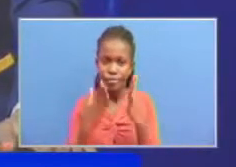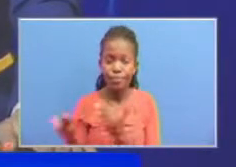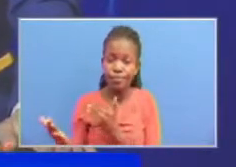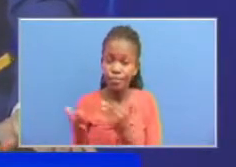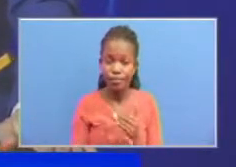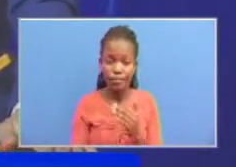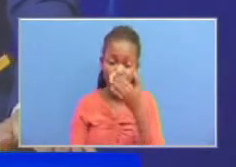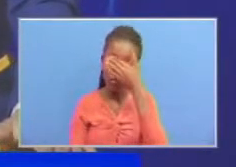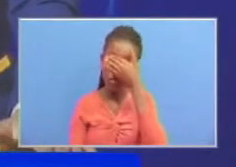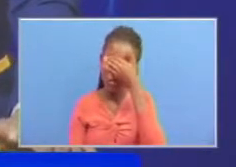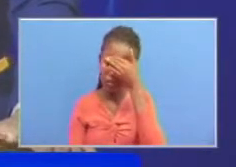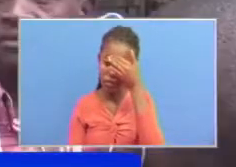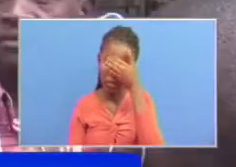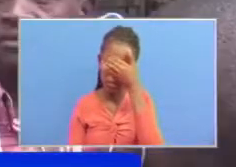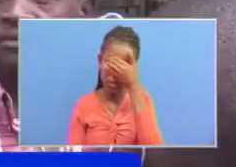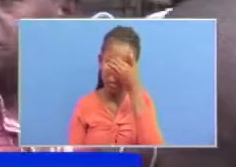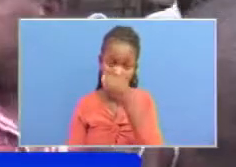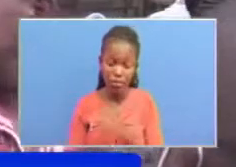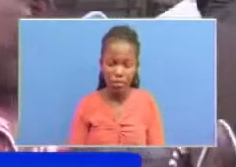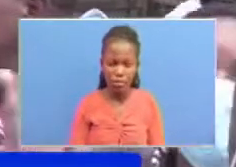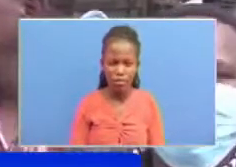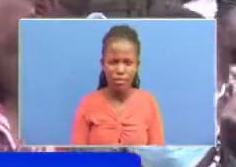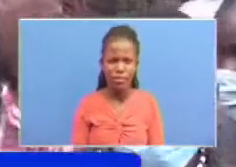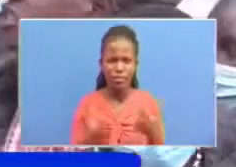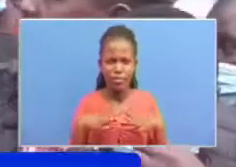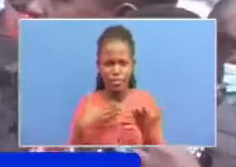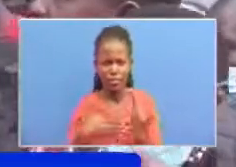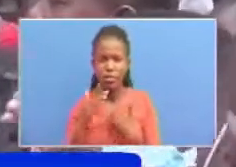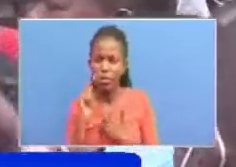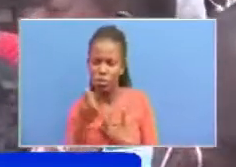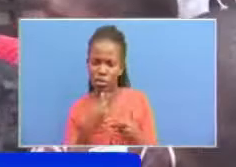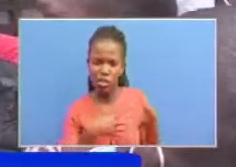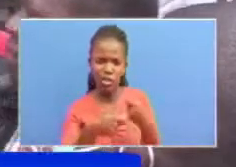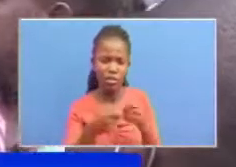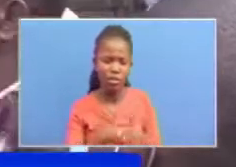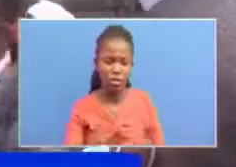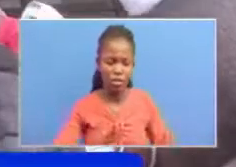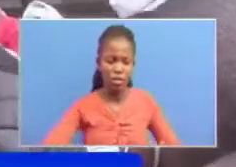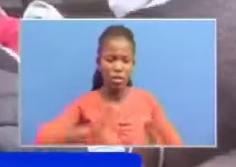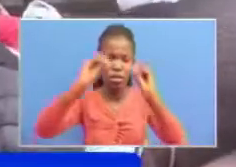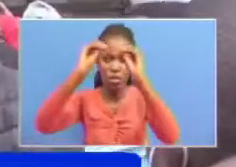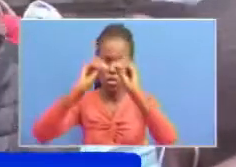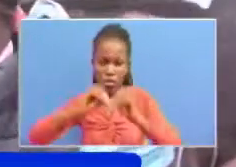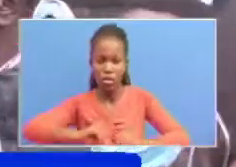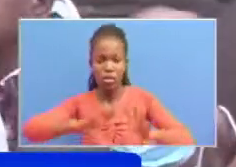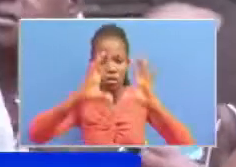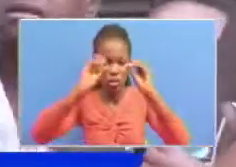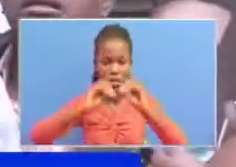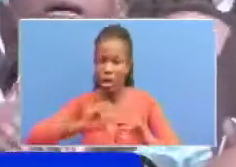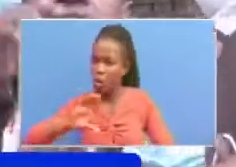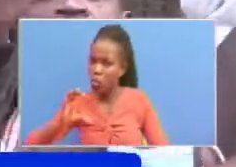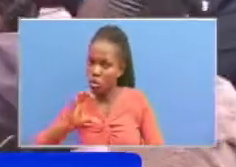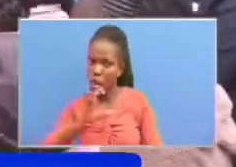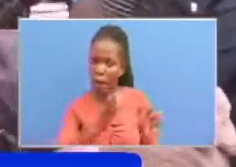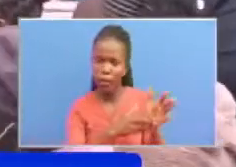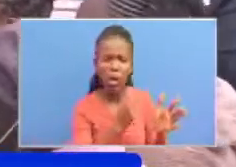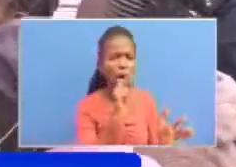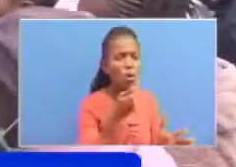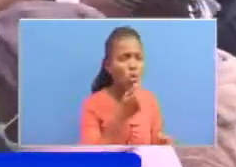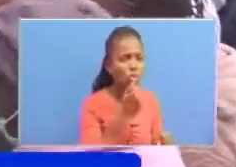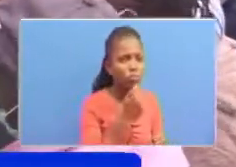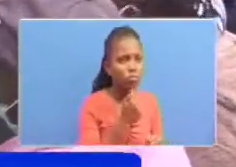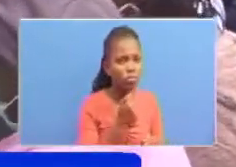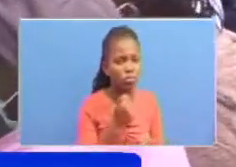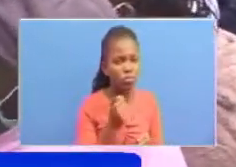atumba nisia ilivoti. Atandithia alama kuna weodho siya mitumba kauntini ya Masaku. Alama dhukumea